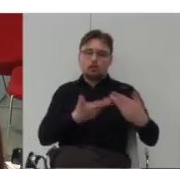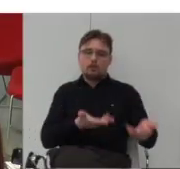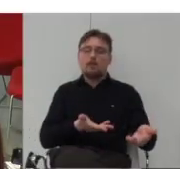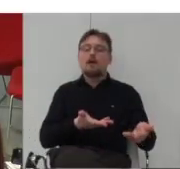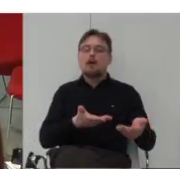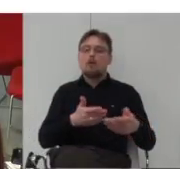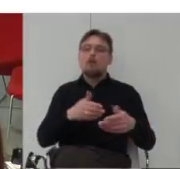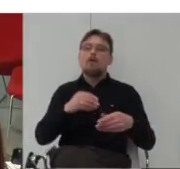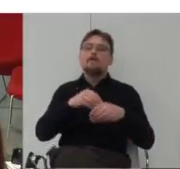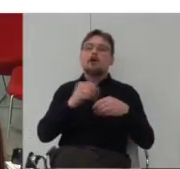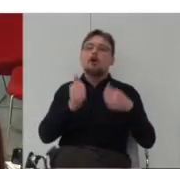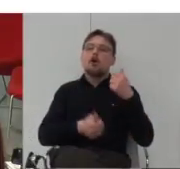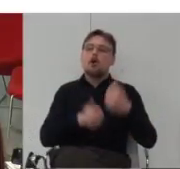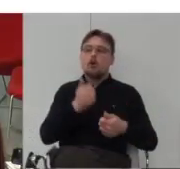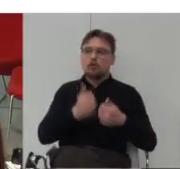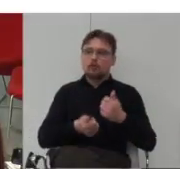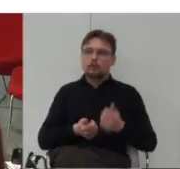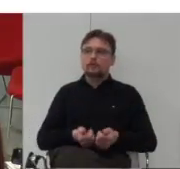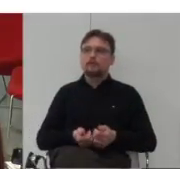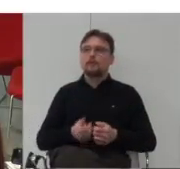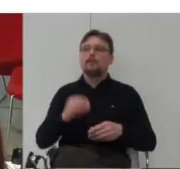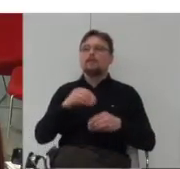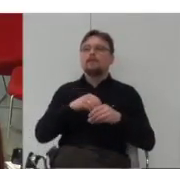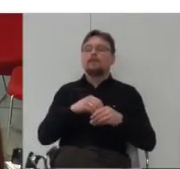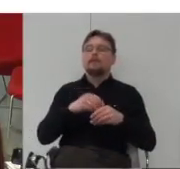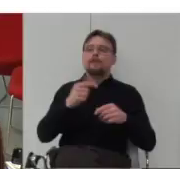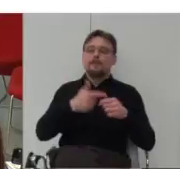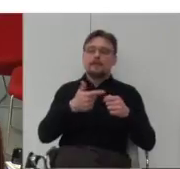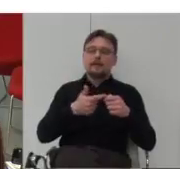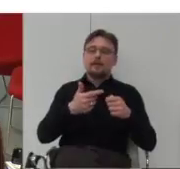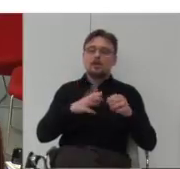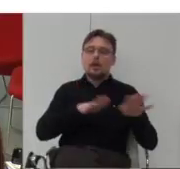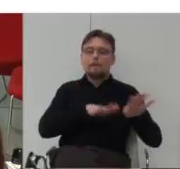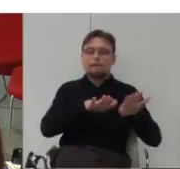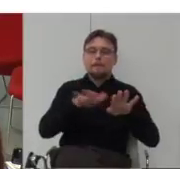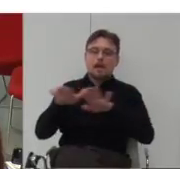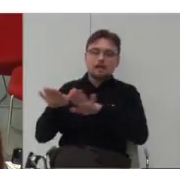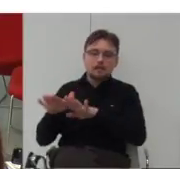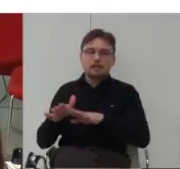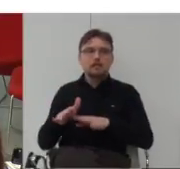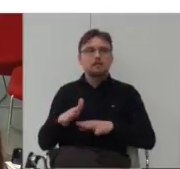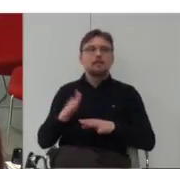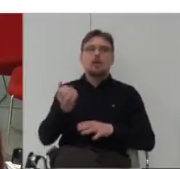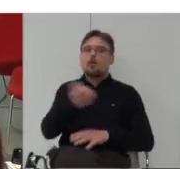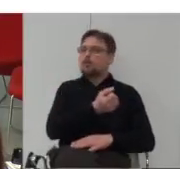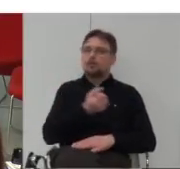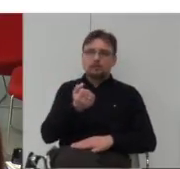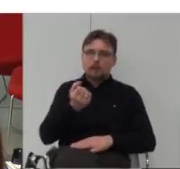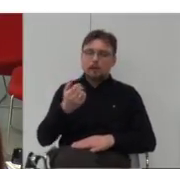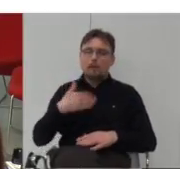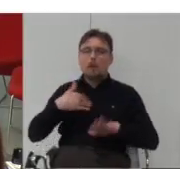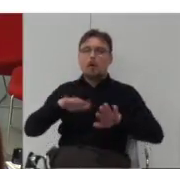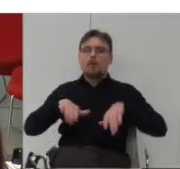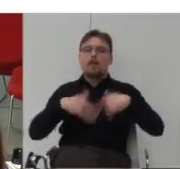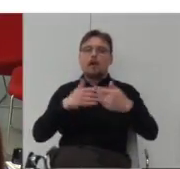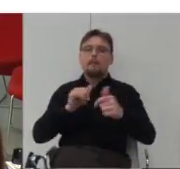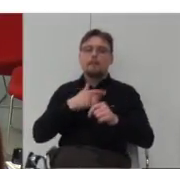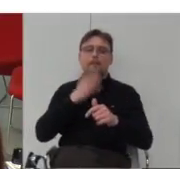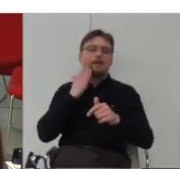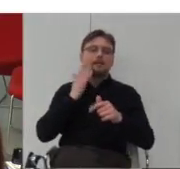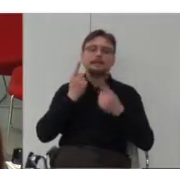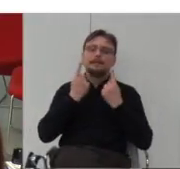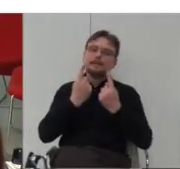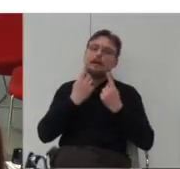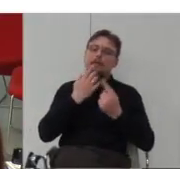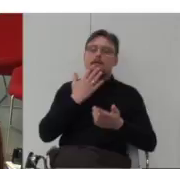do konkursu. Tam 20 nieużytków miejskich zostało oddanych w zagospodarowanie mieszkańcom